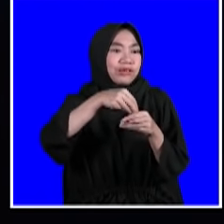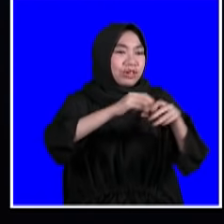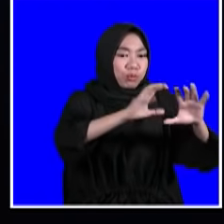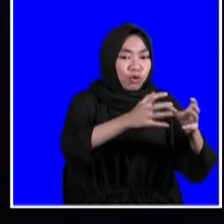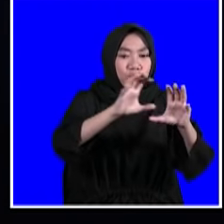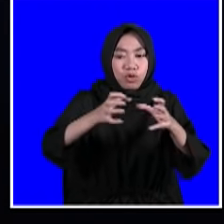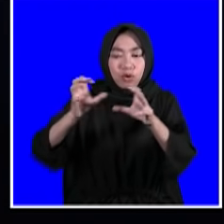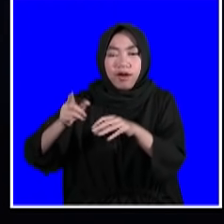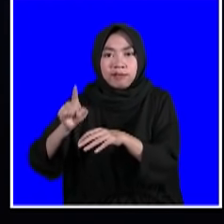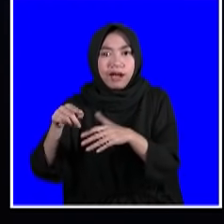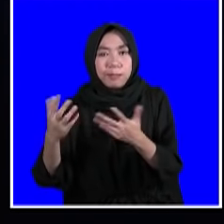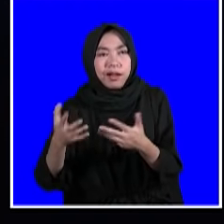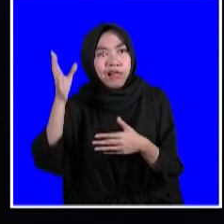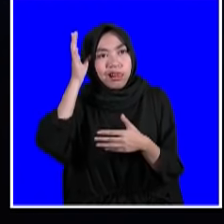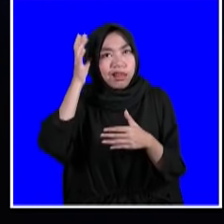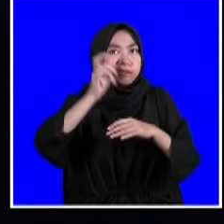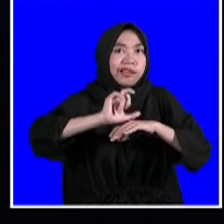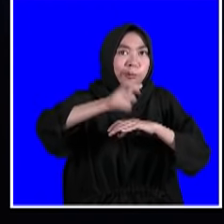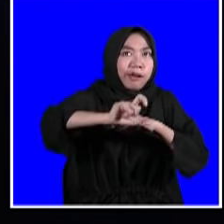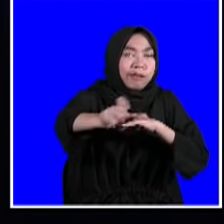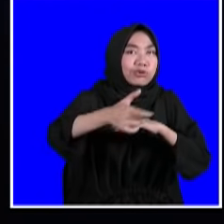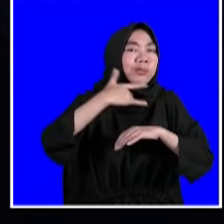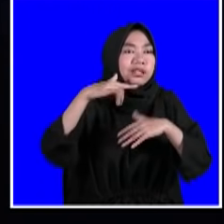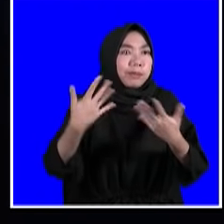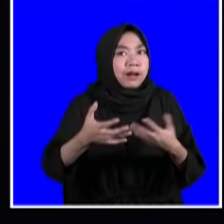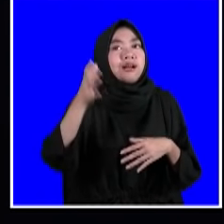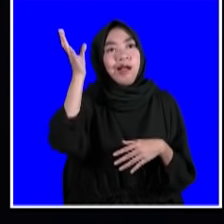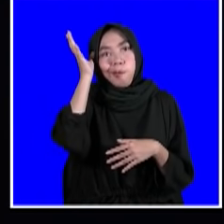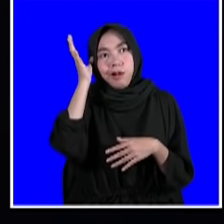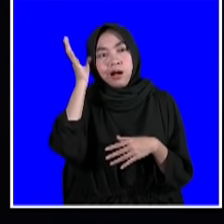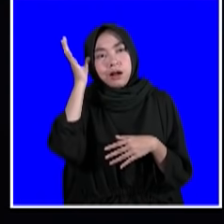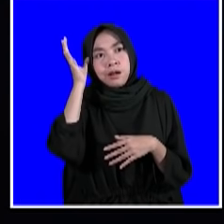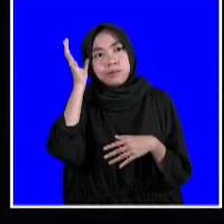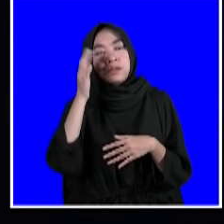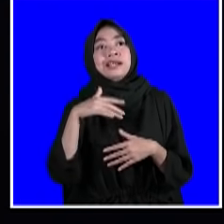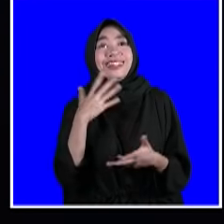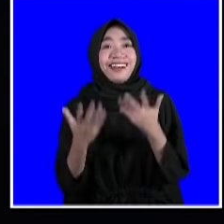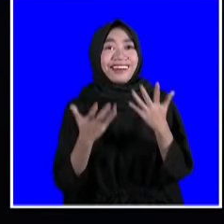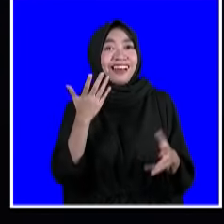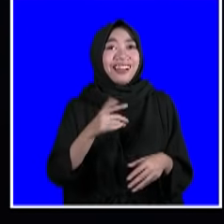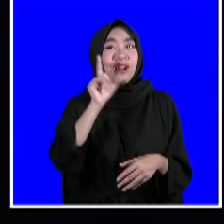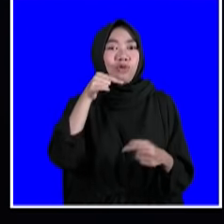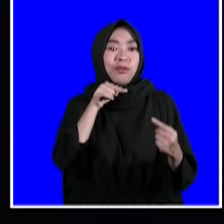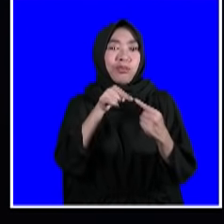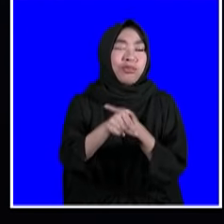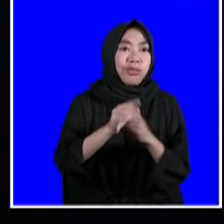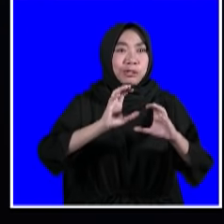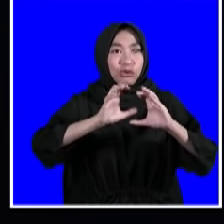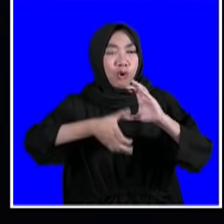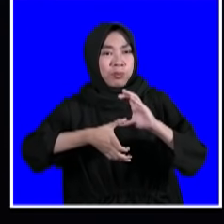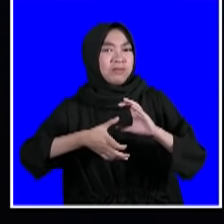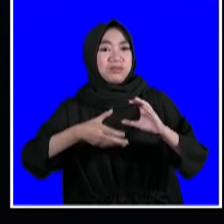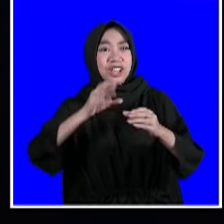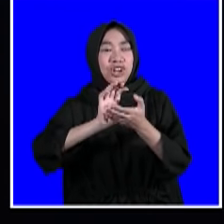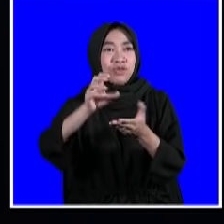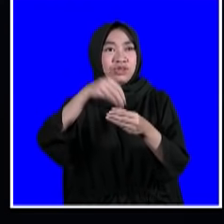investasinya, bagaimana skemanya. Nah, yang seringkali salah kaprah adalah ketika orang berinvestasi,